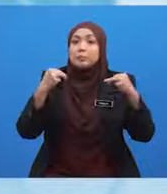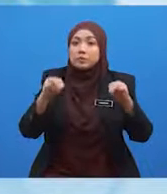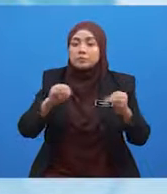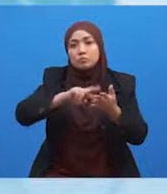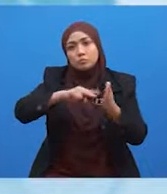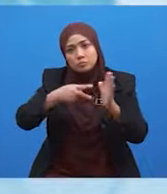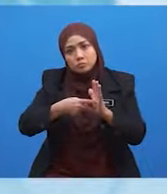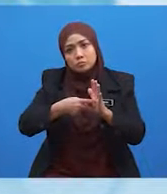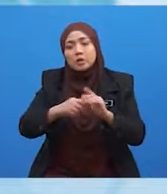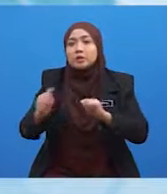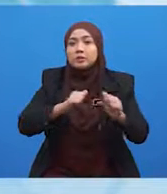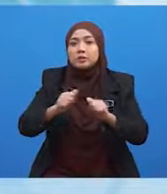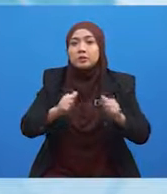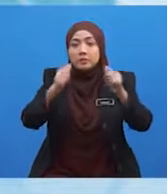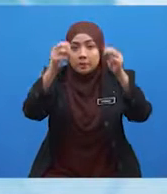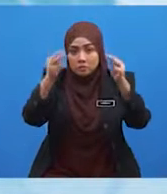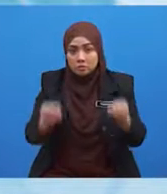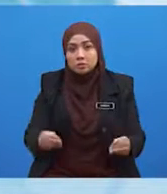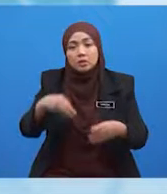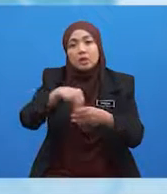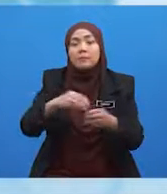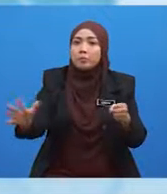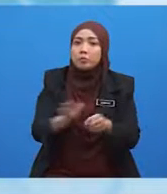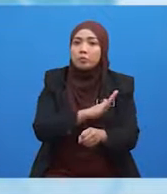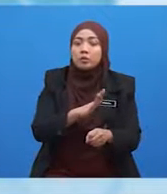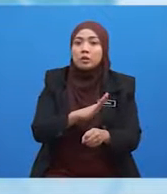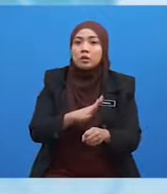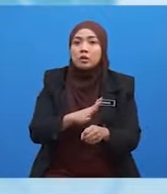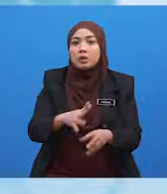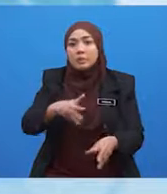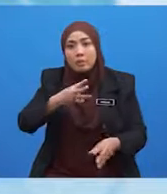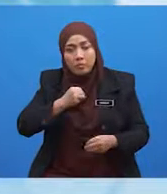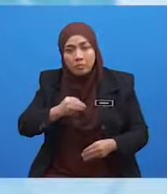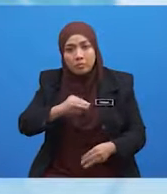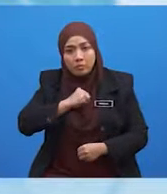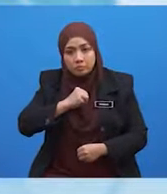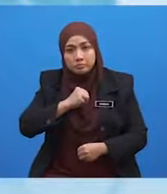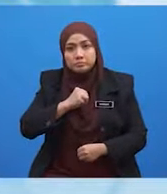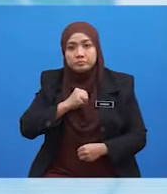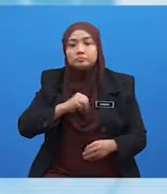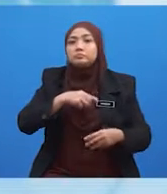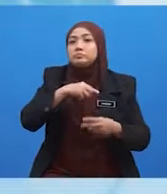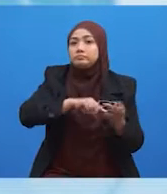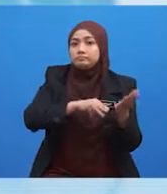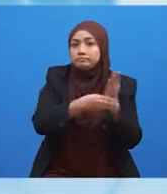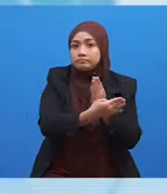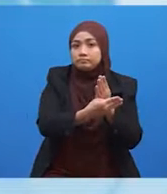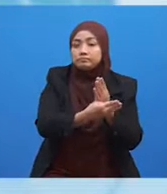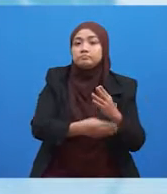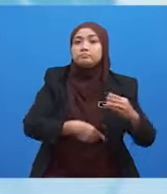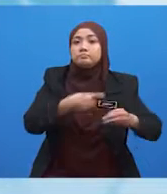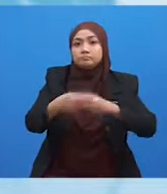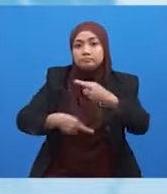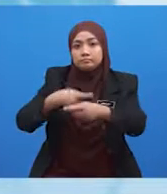merupakan activity manusia dalam memenuhi keperluan dan kehendak mereka melalui proses pertukaran